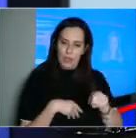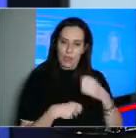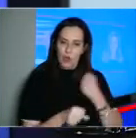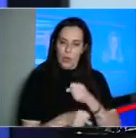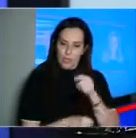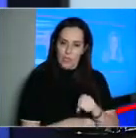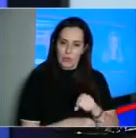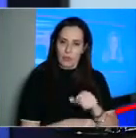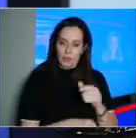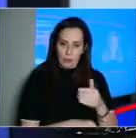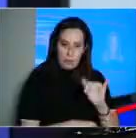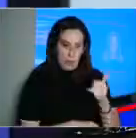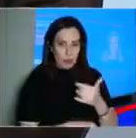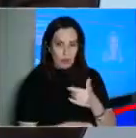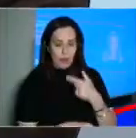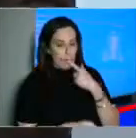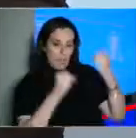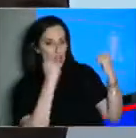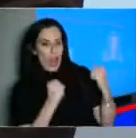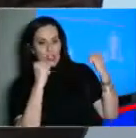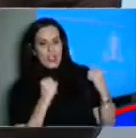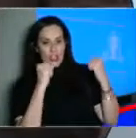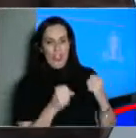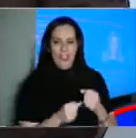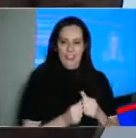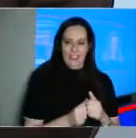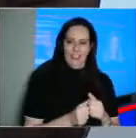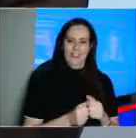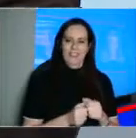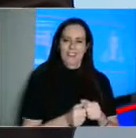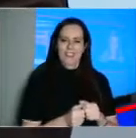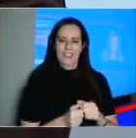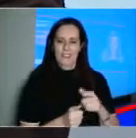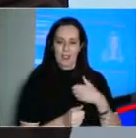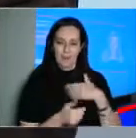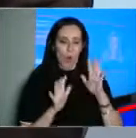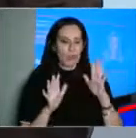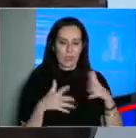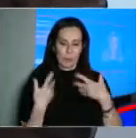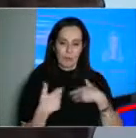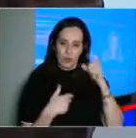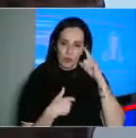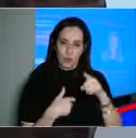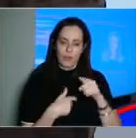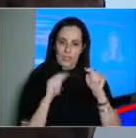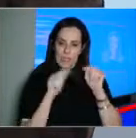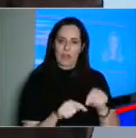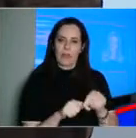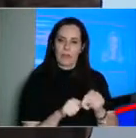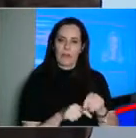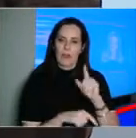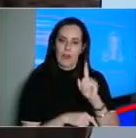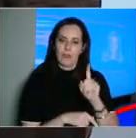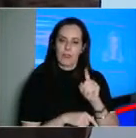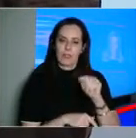שעושות את זה. כן, לא, אני מעד בעד נשים בתפקידי מפתח. הרווח הוא באמת של נשים בכל החברה. אני מאוד אשמח, ואני חושבת שזה יגיע. אבל